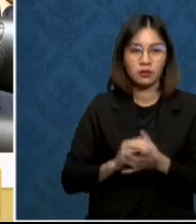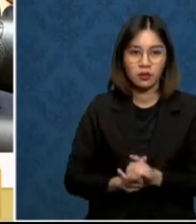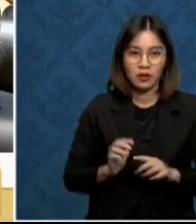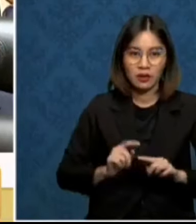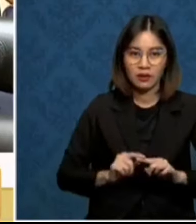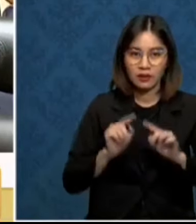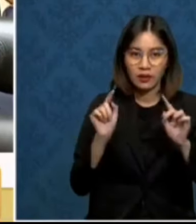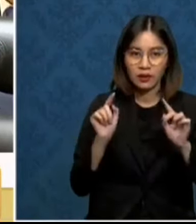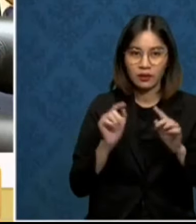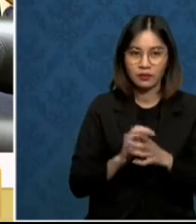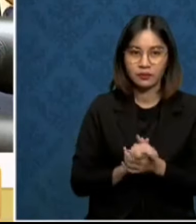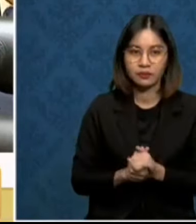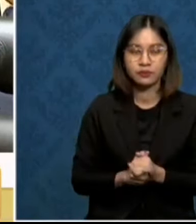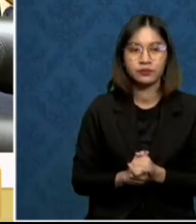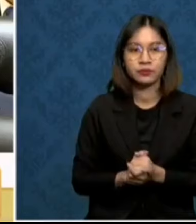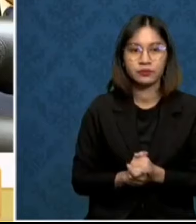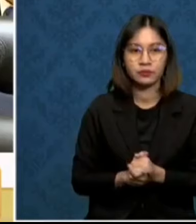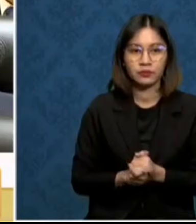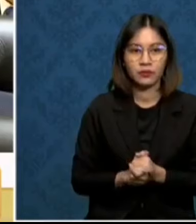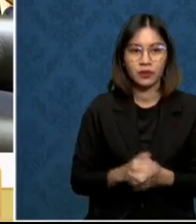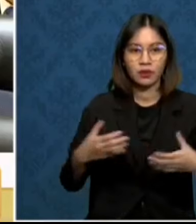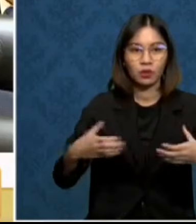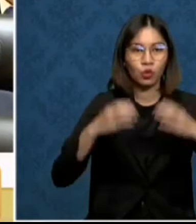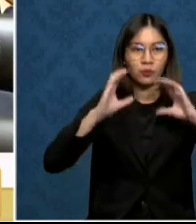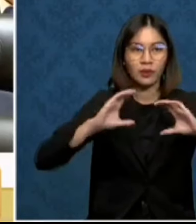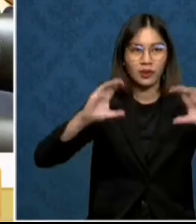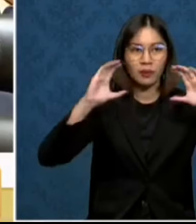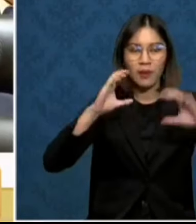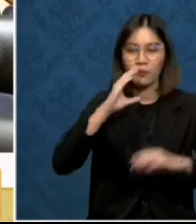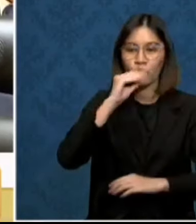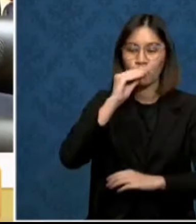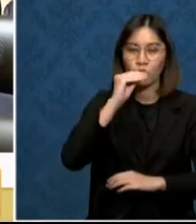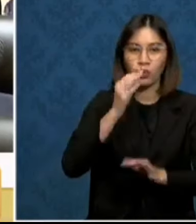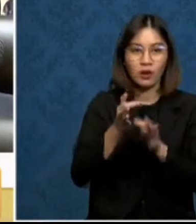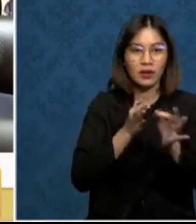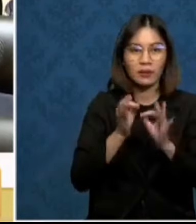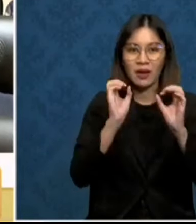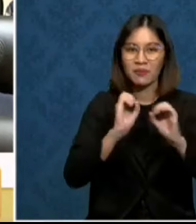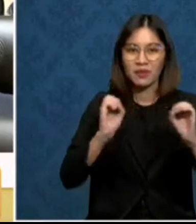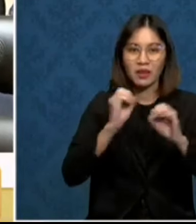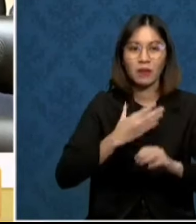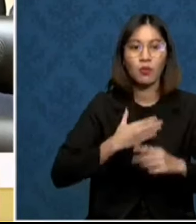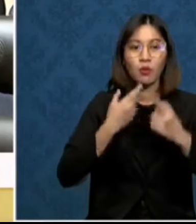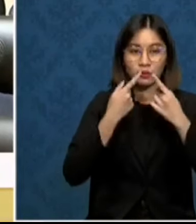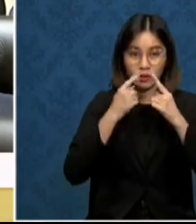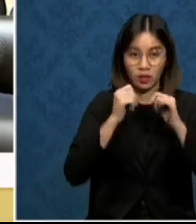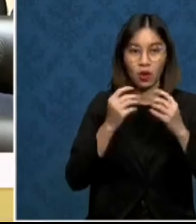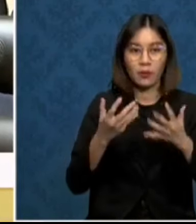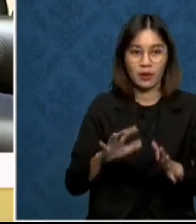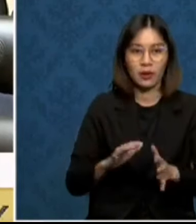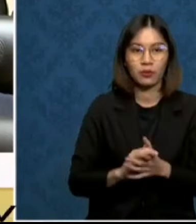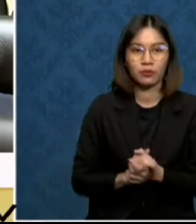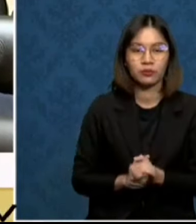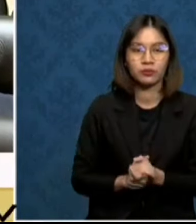แต่ว่ารัฐบาลยังไม่เคยพูดเรื่องนี้แต่ผมช่วยตอบแทนไปแล้ว